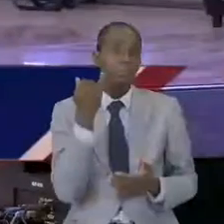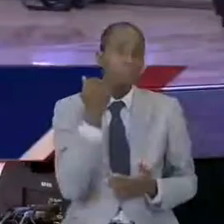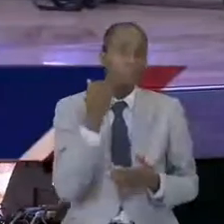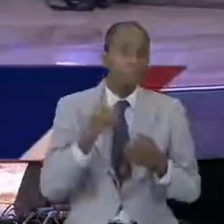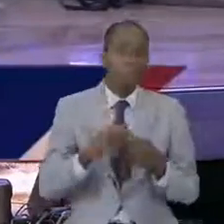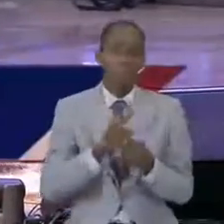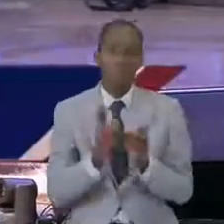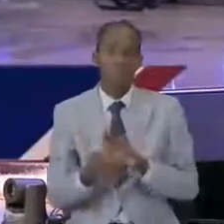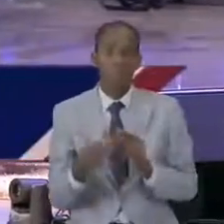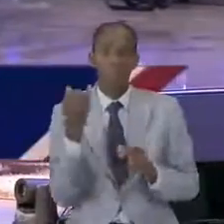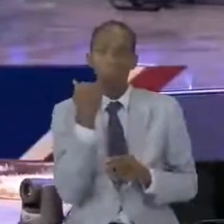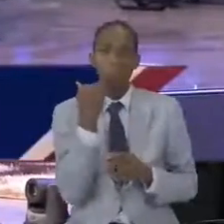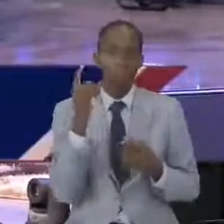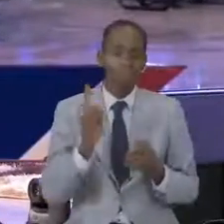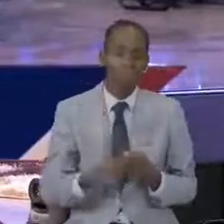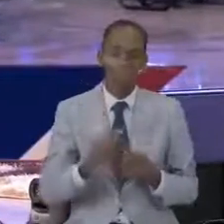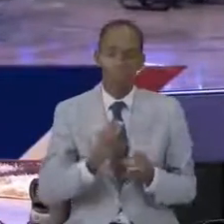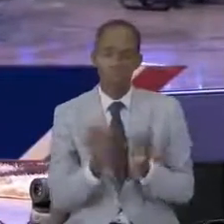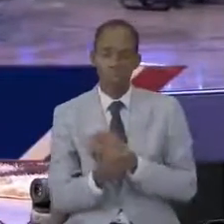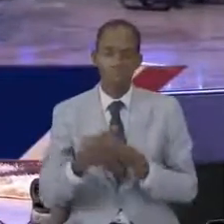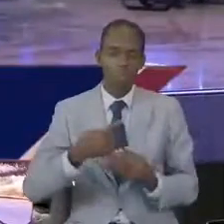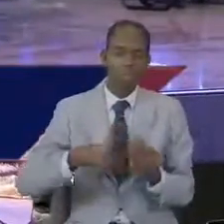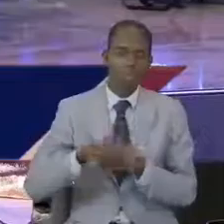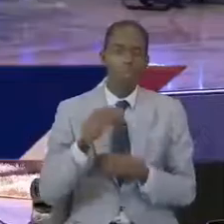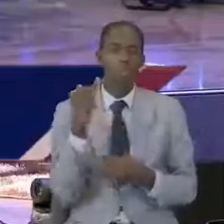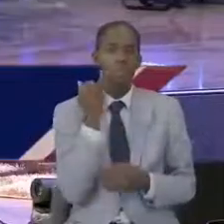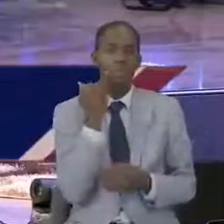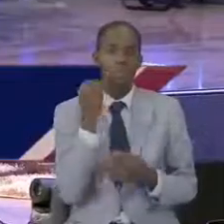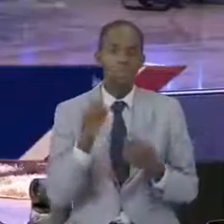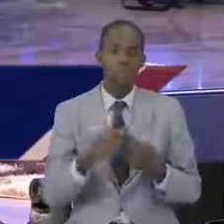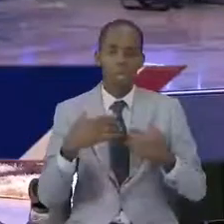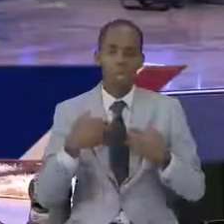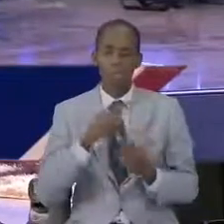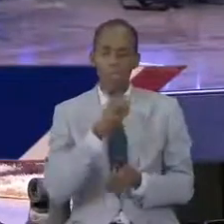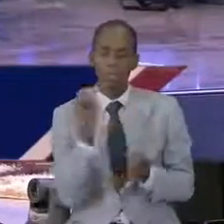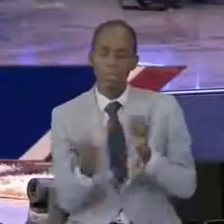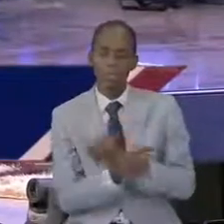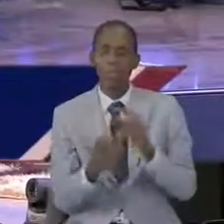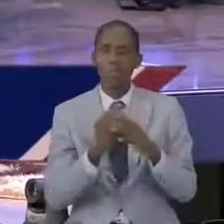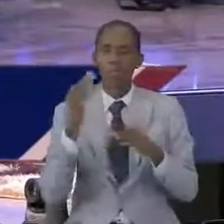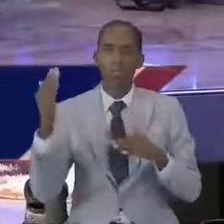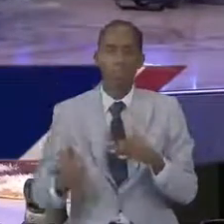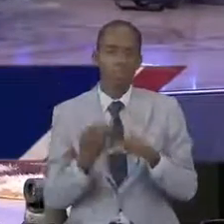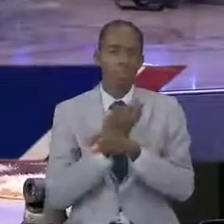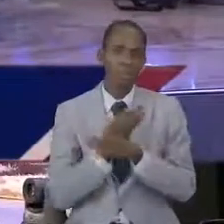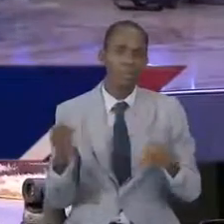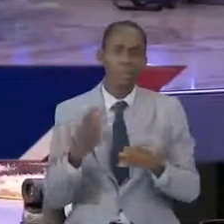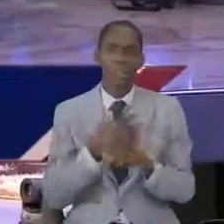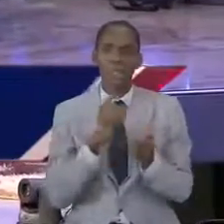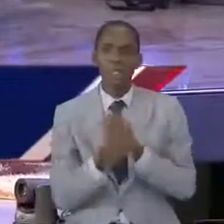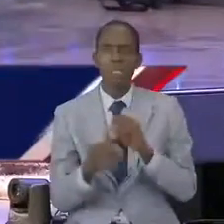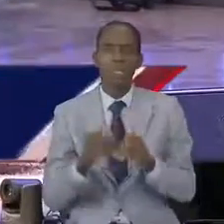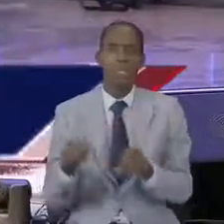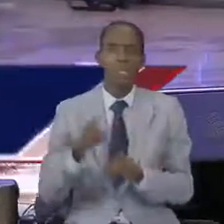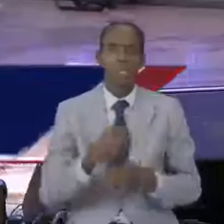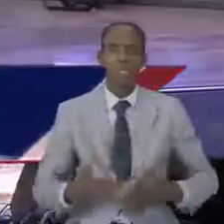ingénée de ce qu'ils ignorent au lieu de se repentir au lieu de se détourner au lieu d'avoir la transformation et la franchissement totale et le changement de